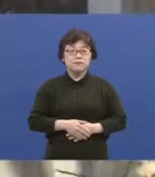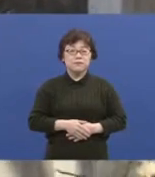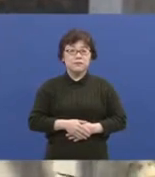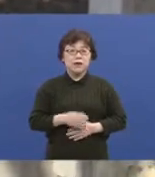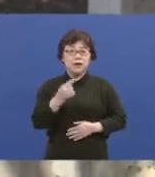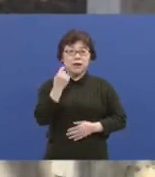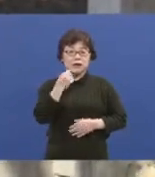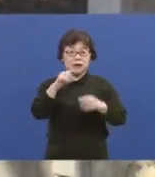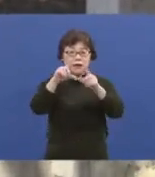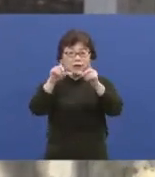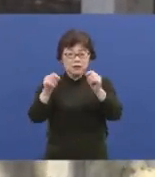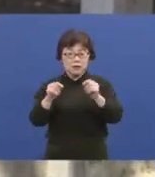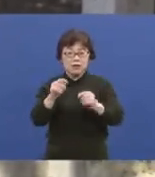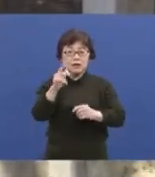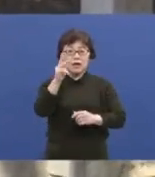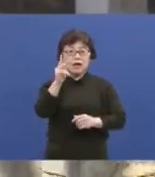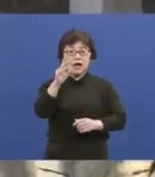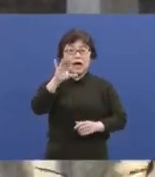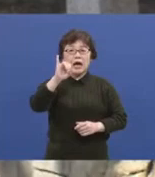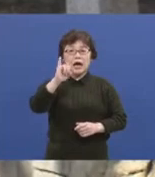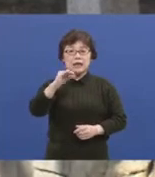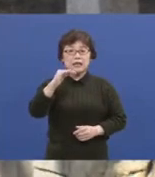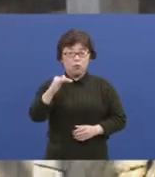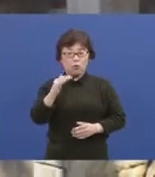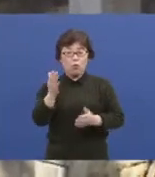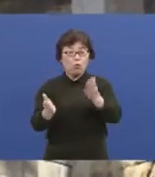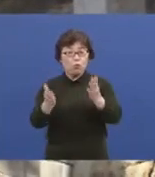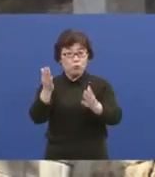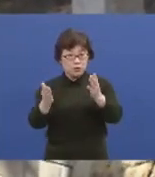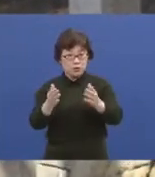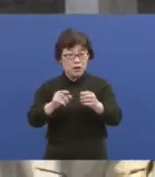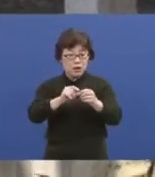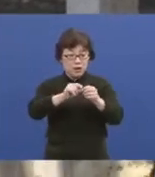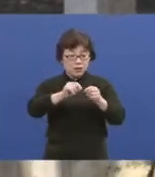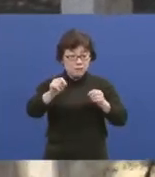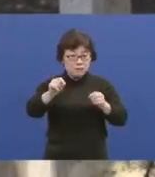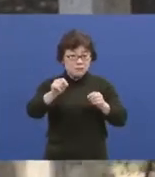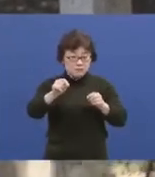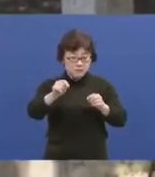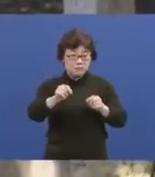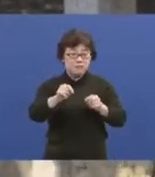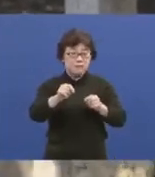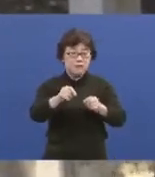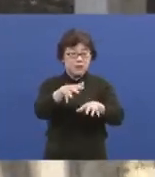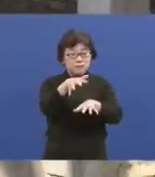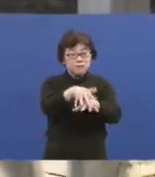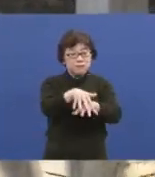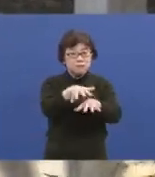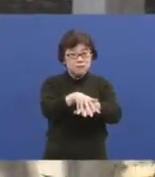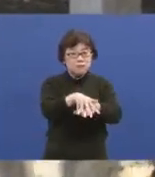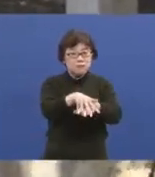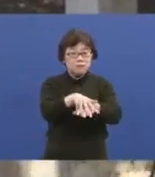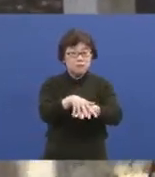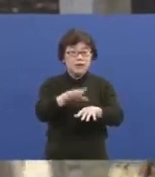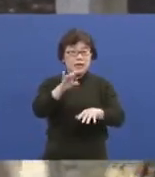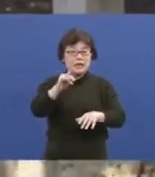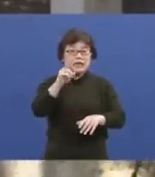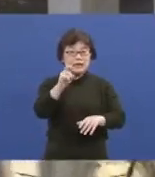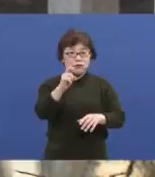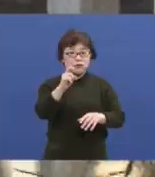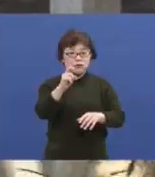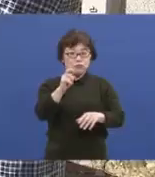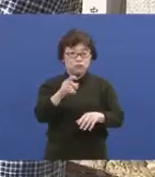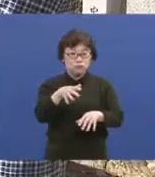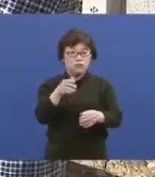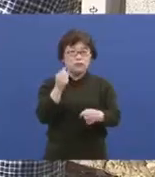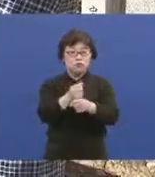蚕を育てて、その繭から絹織物を作るという、うん、そういう技術が伝えられるんです